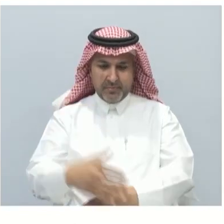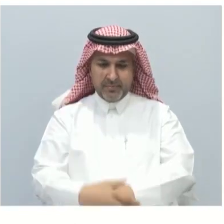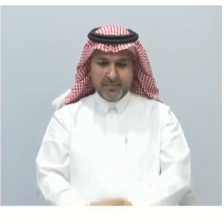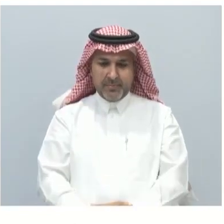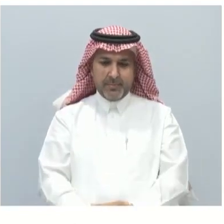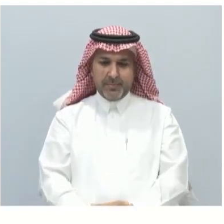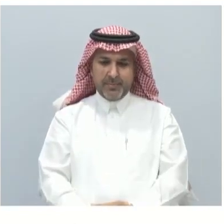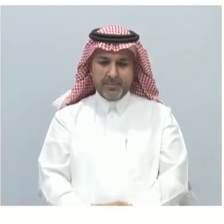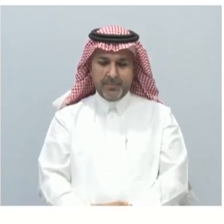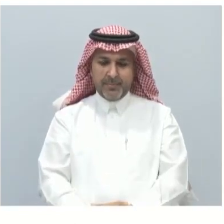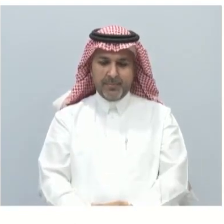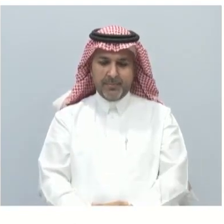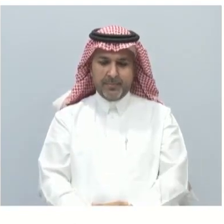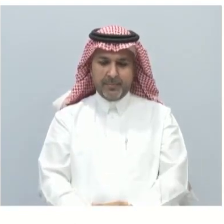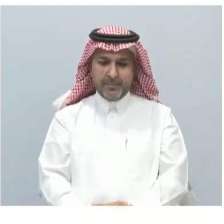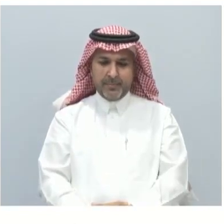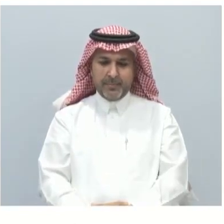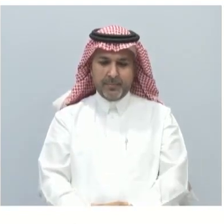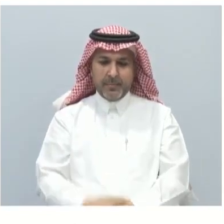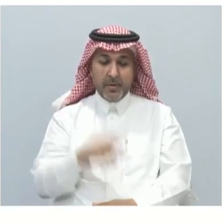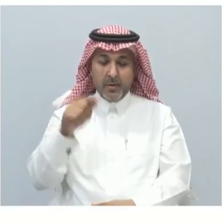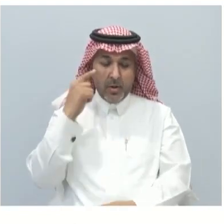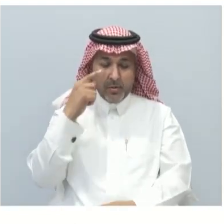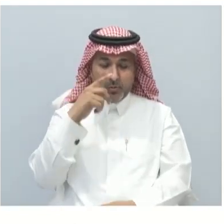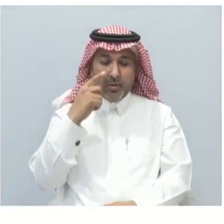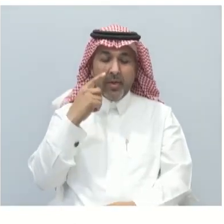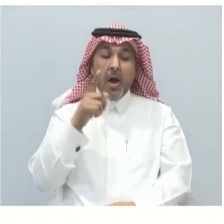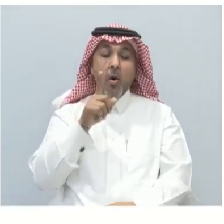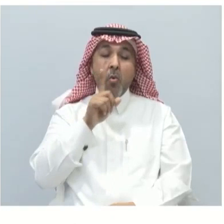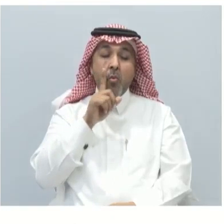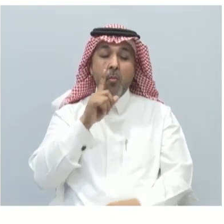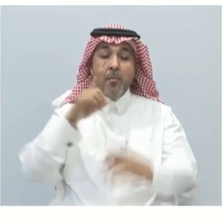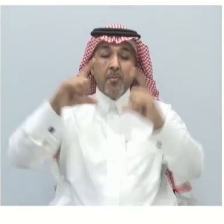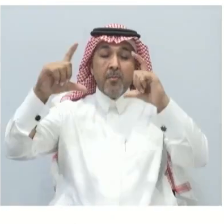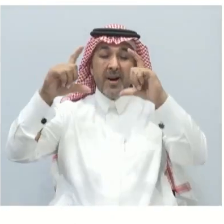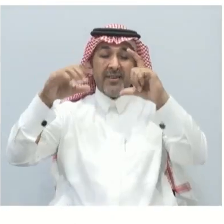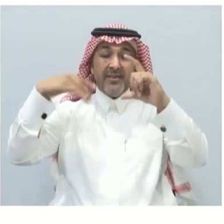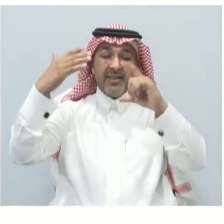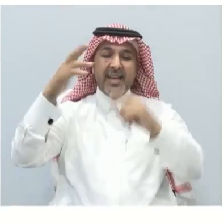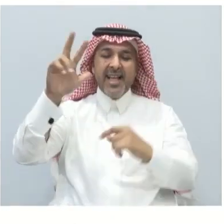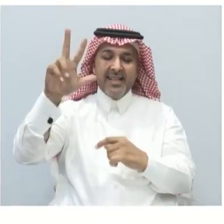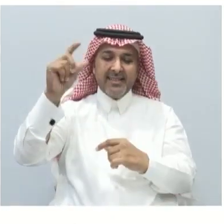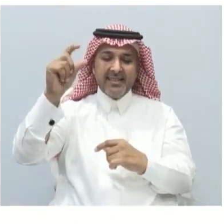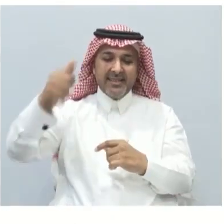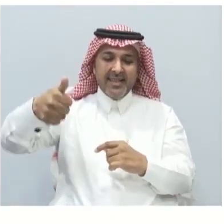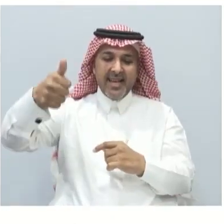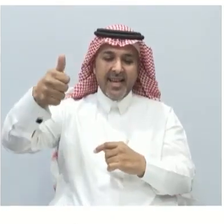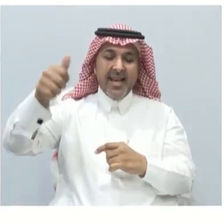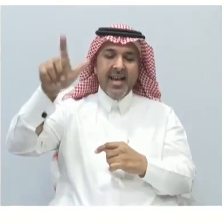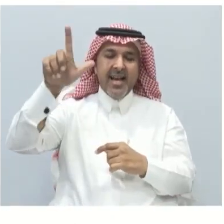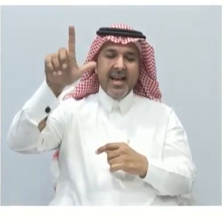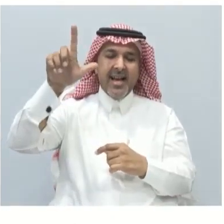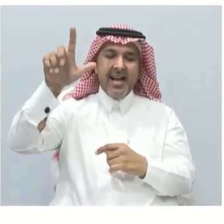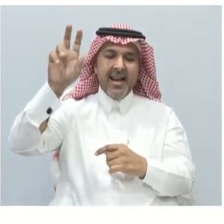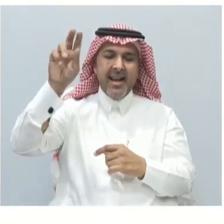اخواني الكرام الى تعريف الداله الرئيسيه لداله النمو الاسيه نبغى نشوفها مع بعض طبعا داله النمو الاسي دائما